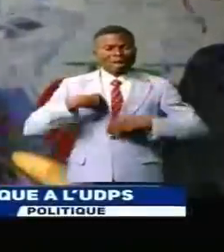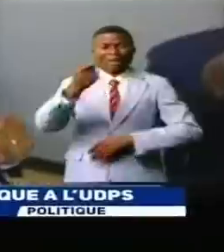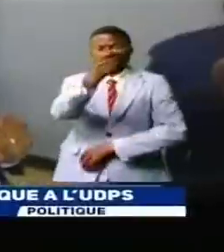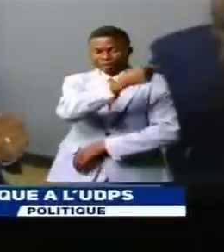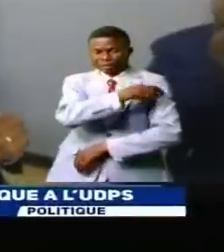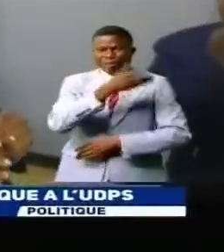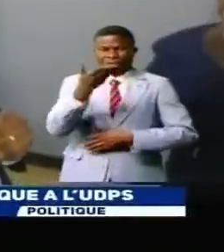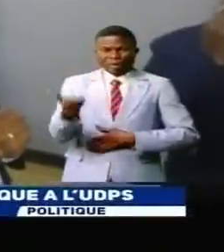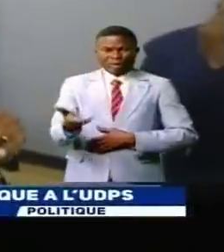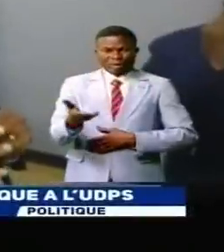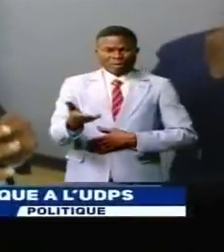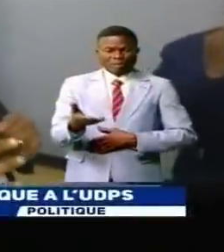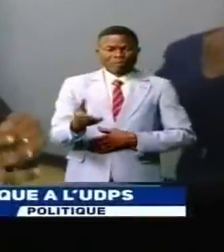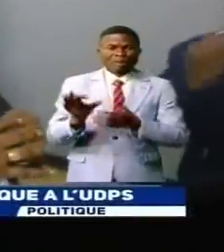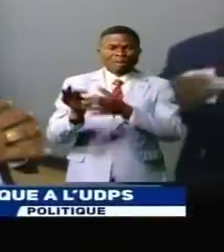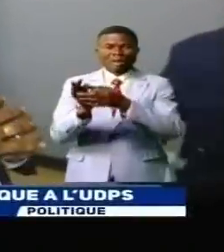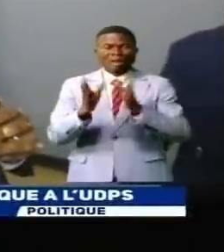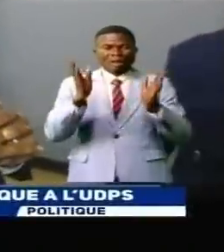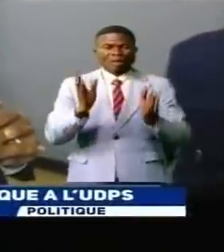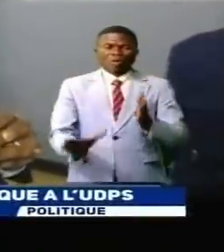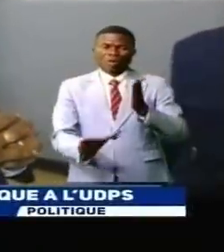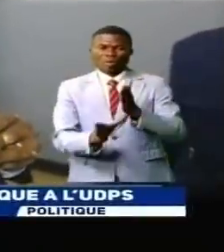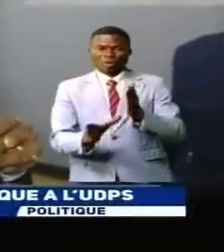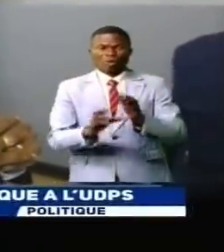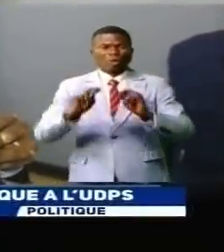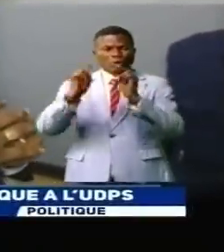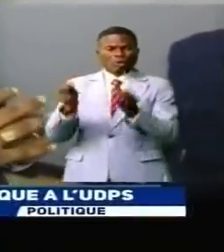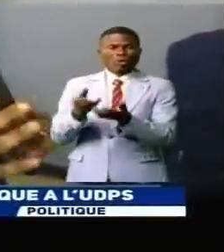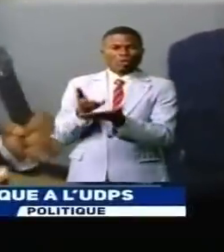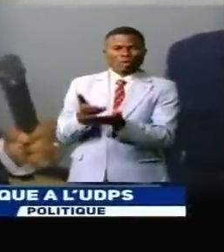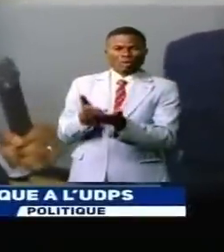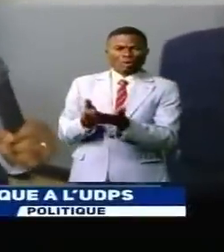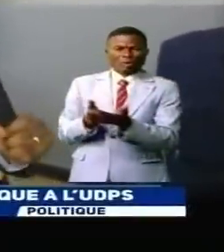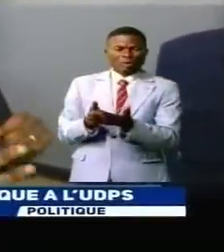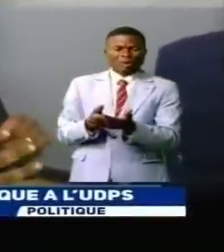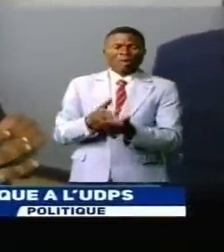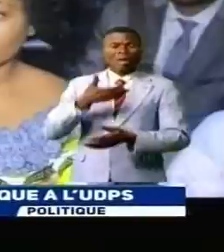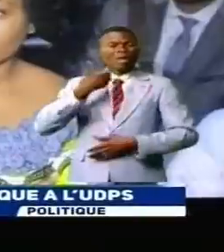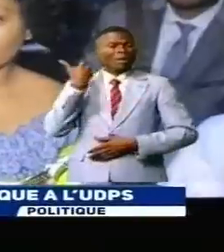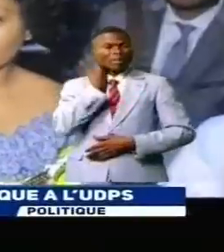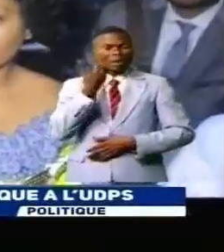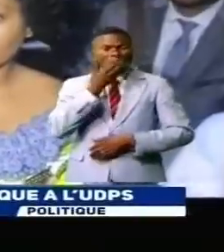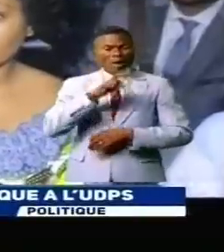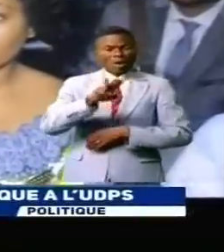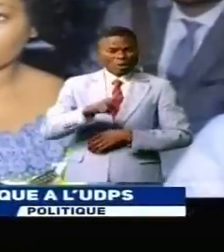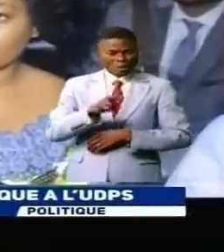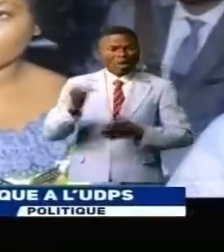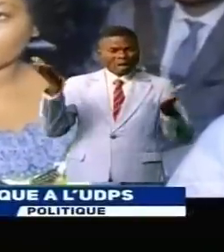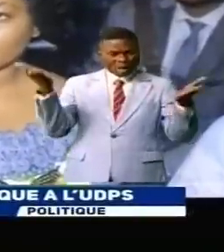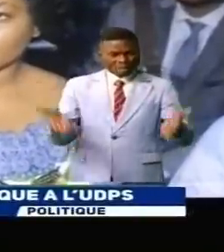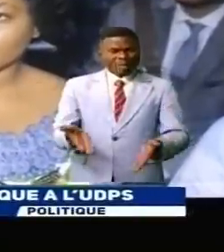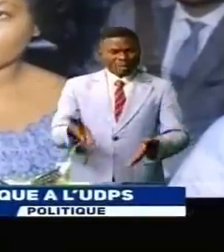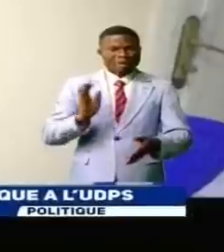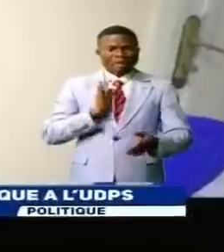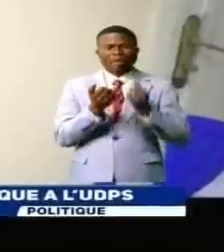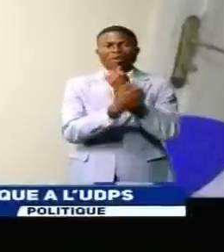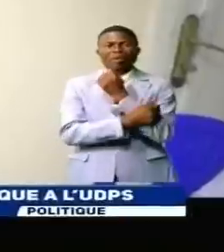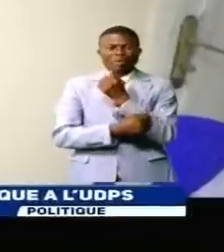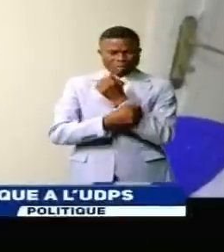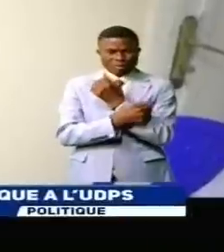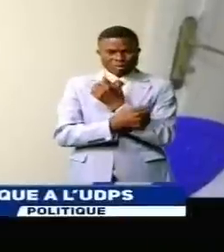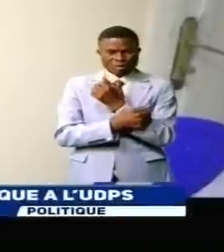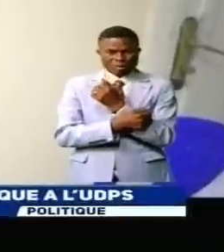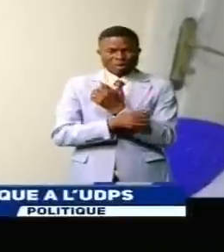vaccinée. Selon les coordonnateurs adjoints de cette structure, la COVID-19 circule encore dans notre pays et